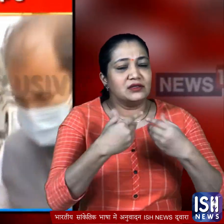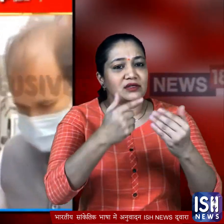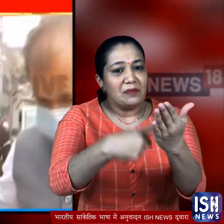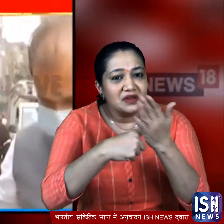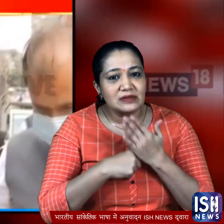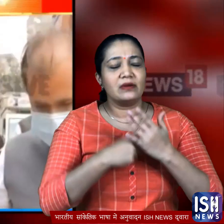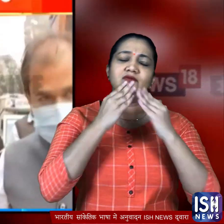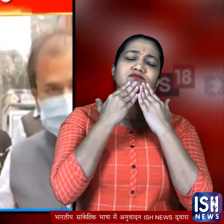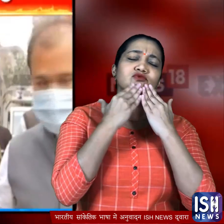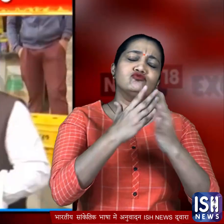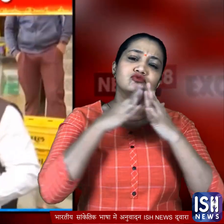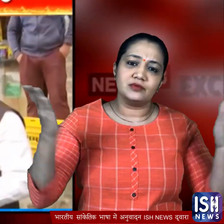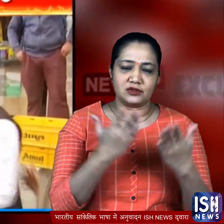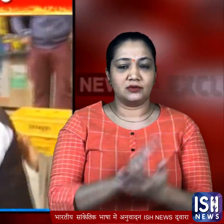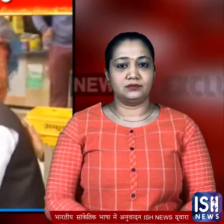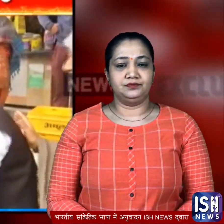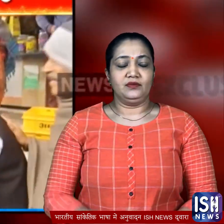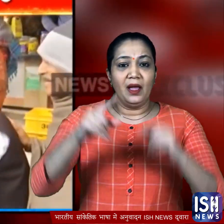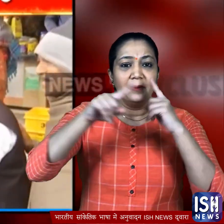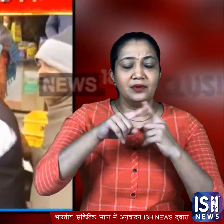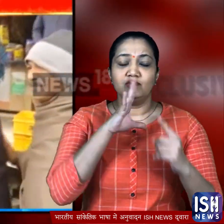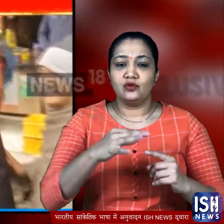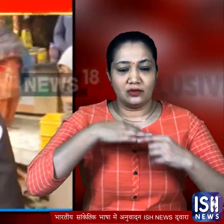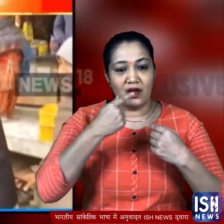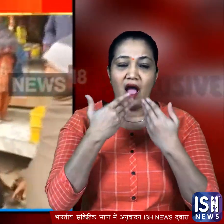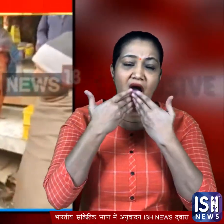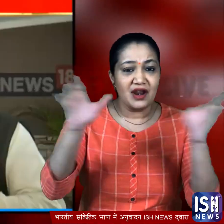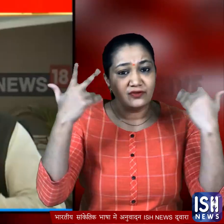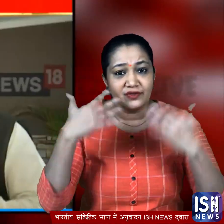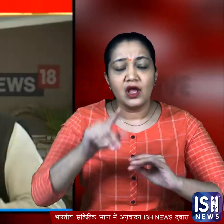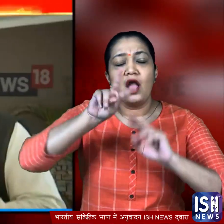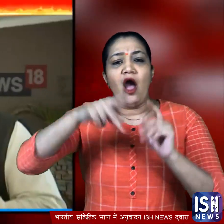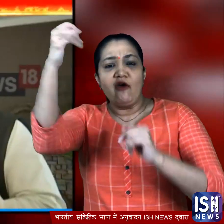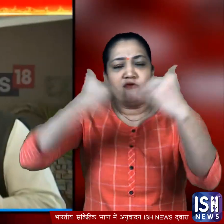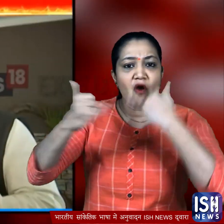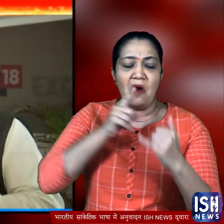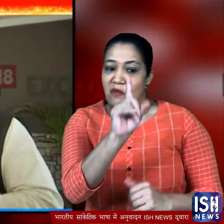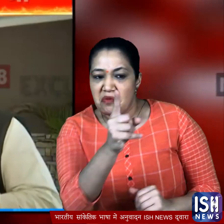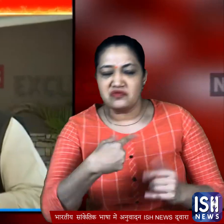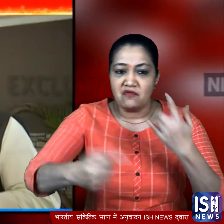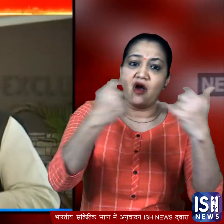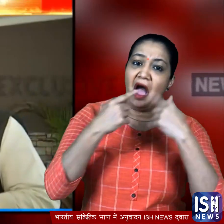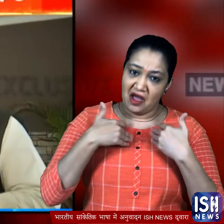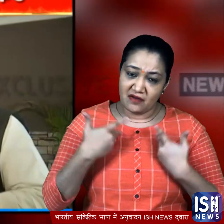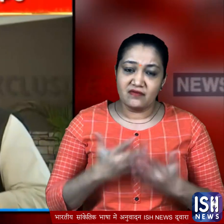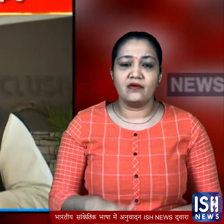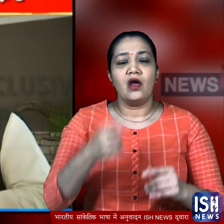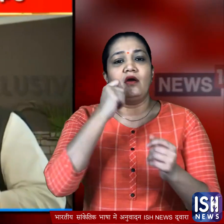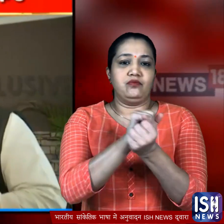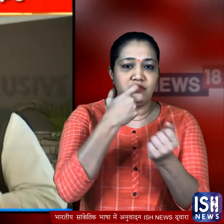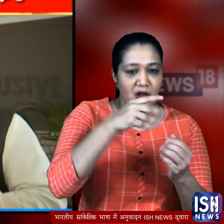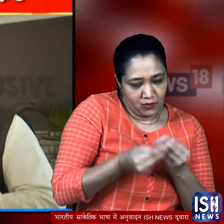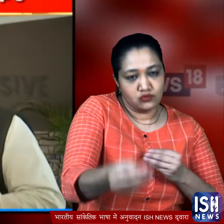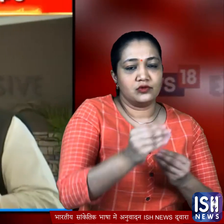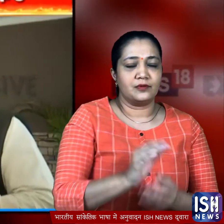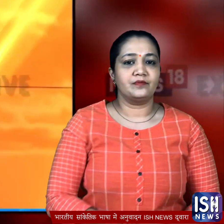उन्होंने सम्मान देने का जो काम किया है। हालांकि उनका आरोप यह भी है कि टिकट की घोषणा होने के बाद से ही उन्हें फोन पर धमकियां मिल रही हैं, जिनके खिलाफ वो पुलिस को